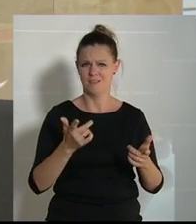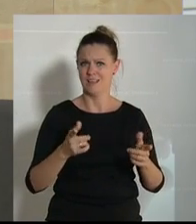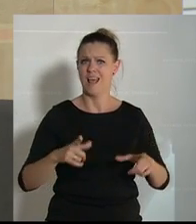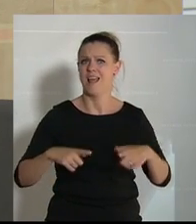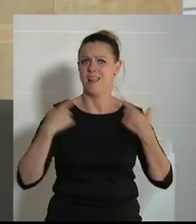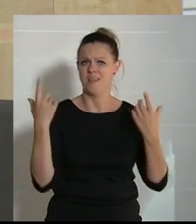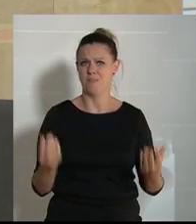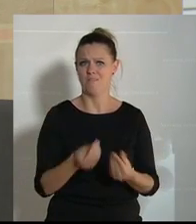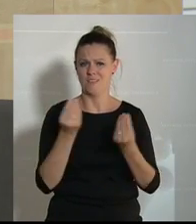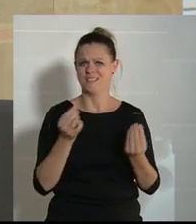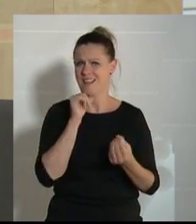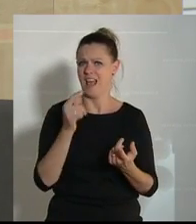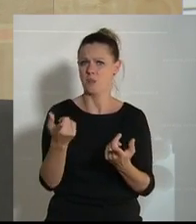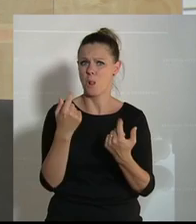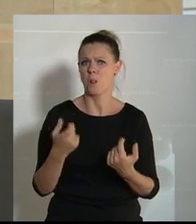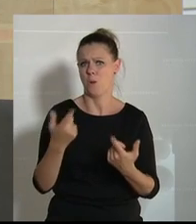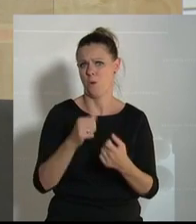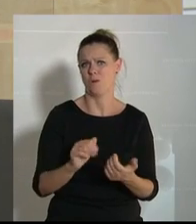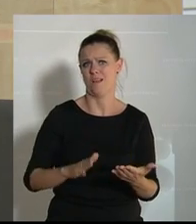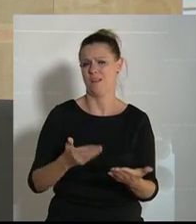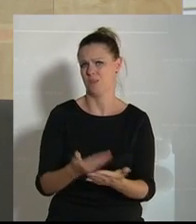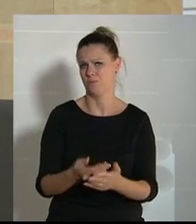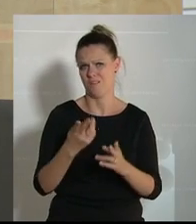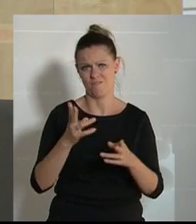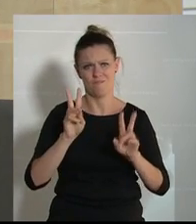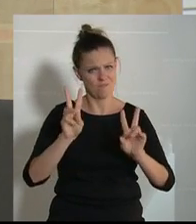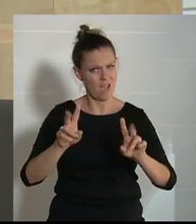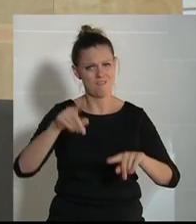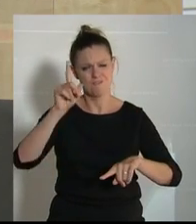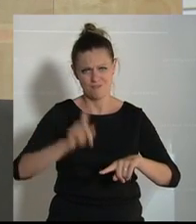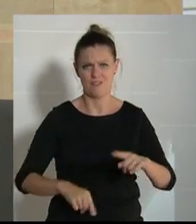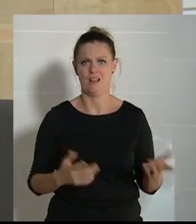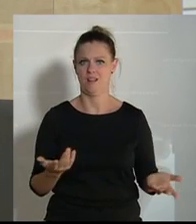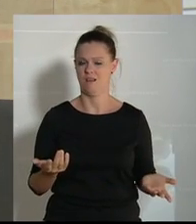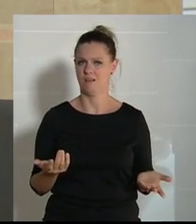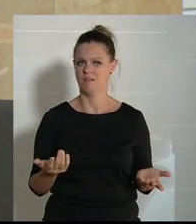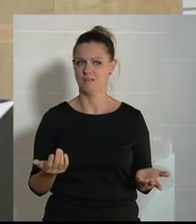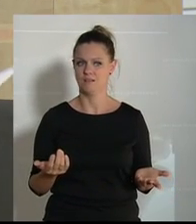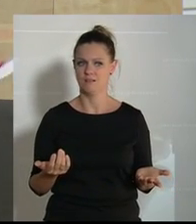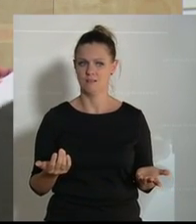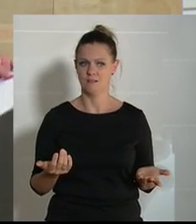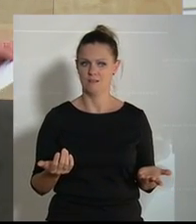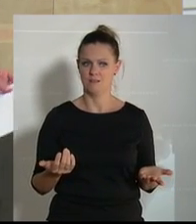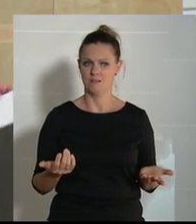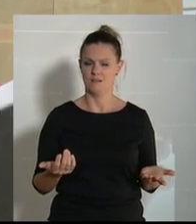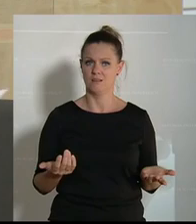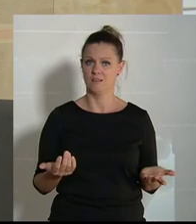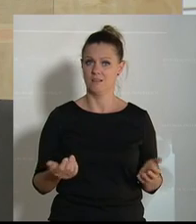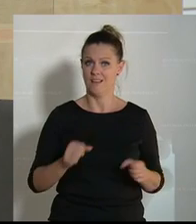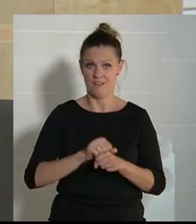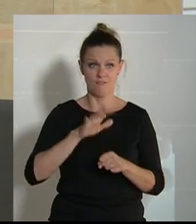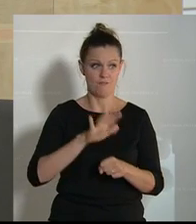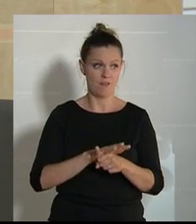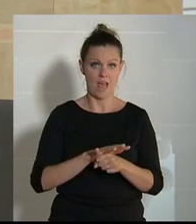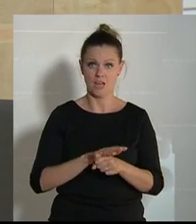Lockmittel, kein Lockangebot. Ich halte das wirklich für einen Fehler, denn wenn Fleisch konsumiert wird, dann sollte